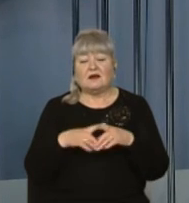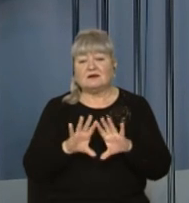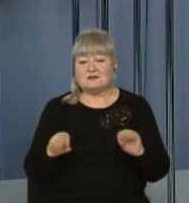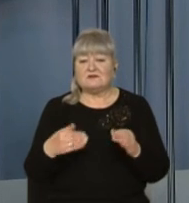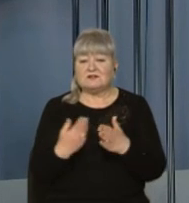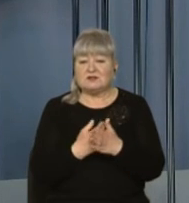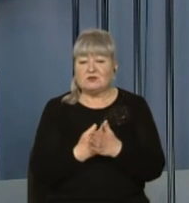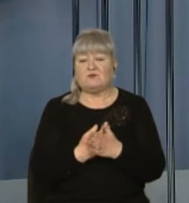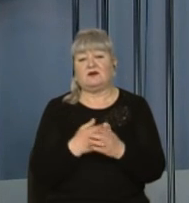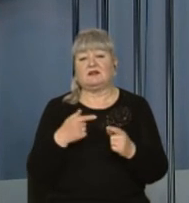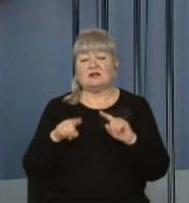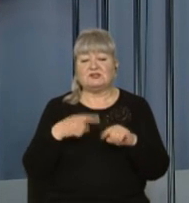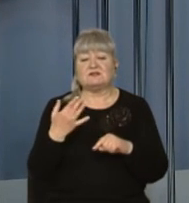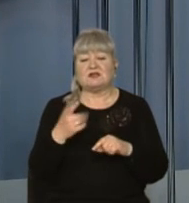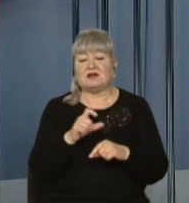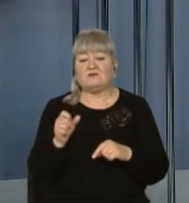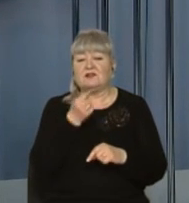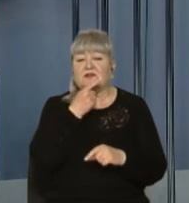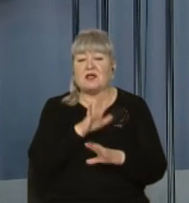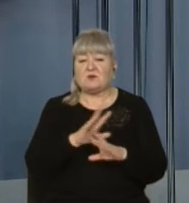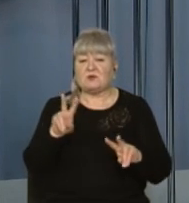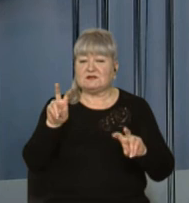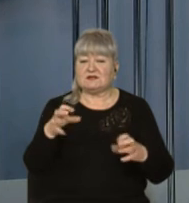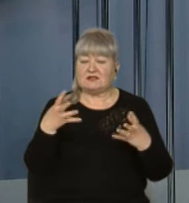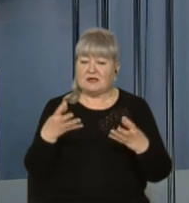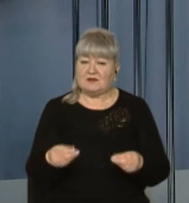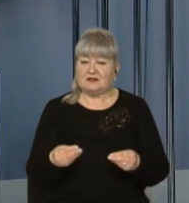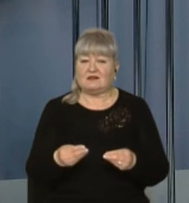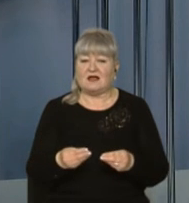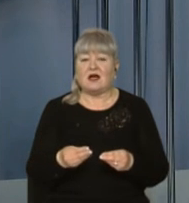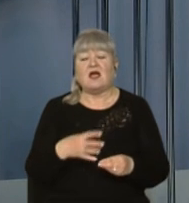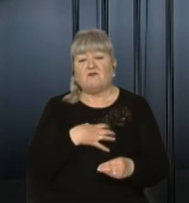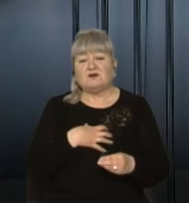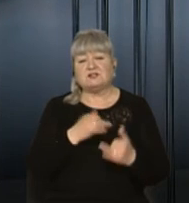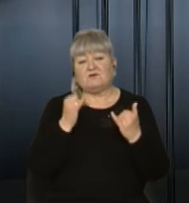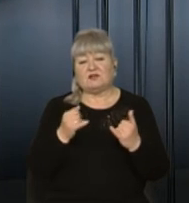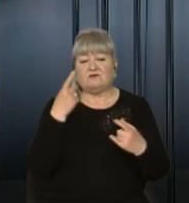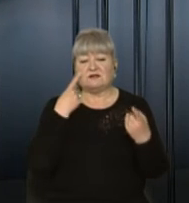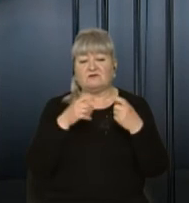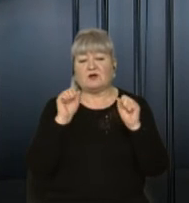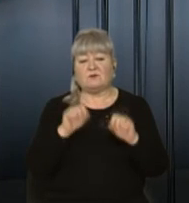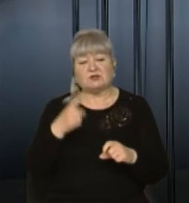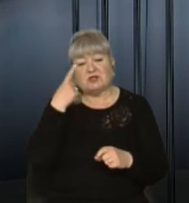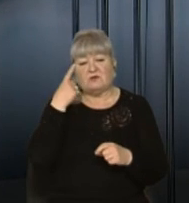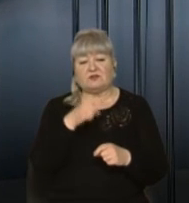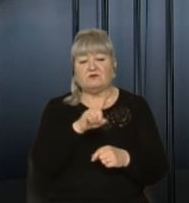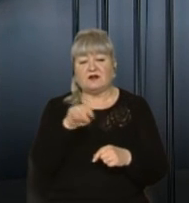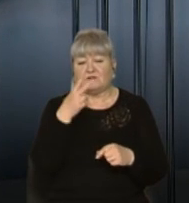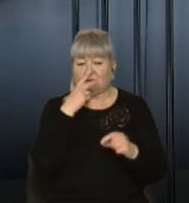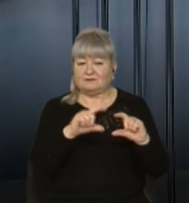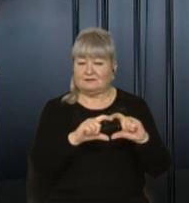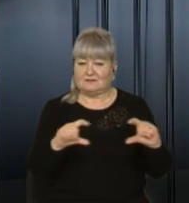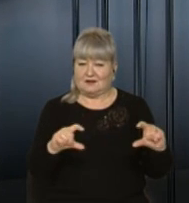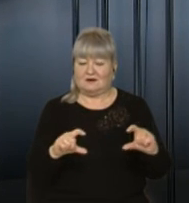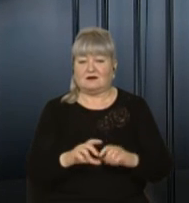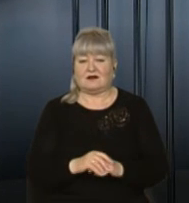новини на цю миття вже за кілька хвилин. Не пропустіть тему дня. Я ж нагадаю, що важливу для вас інформацію ви можете повідомляти нам за номером